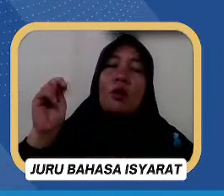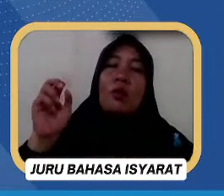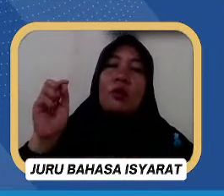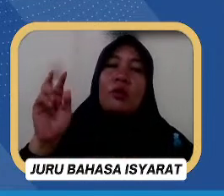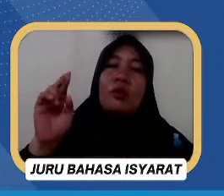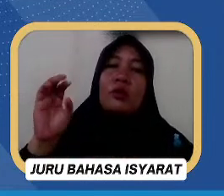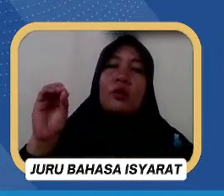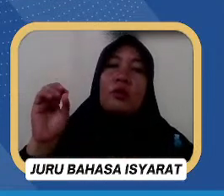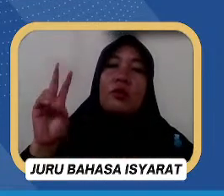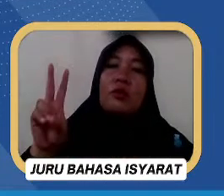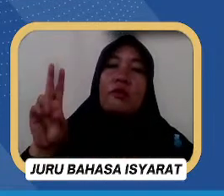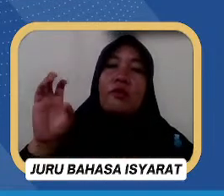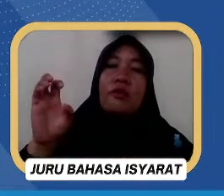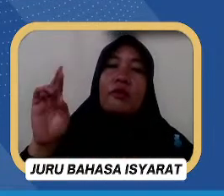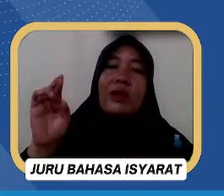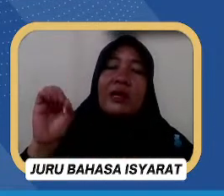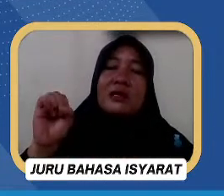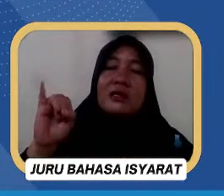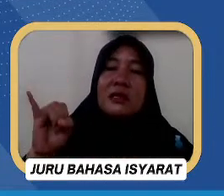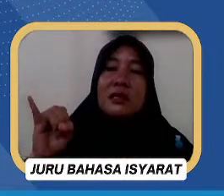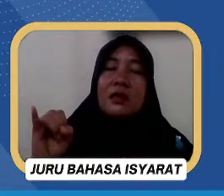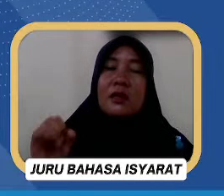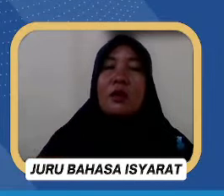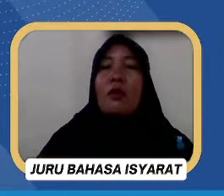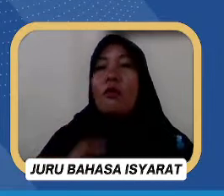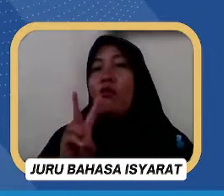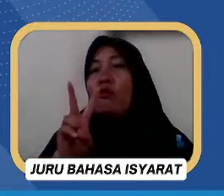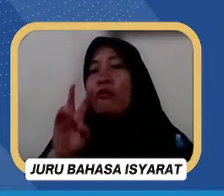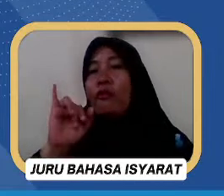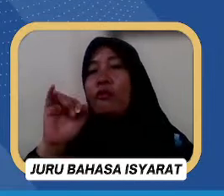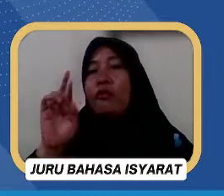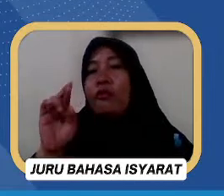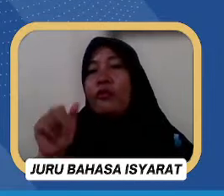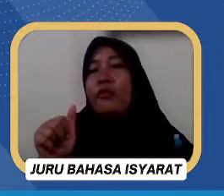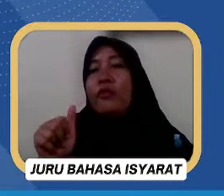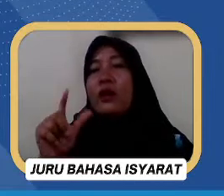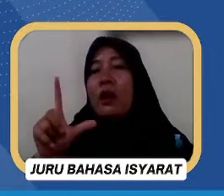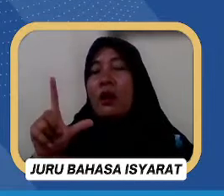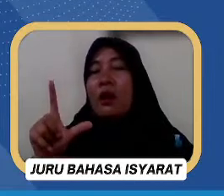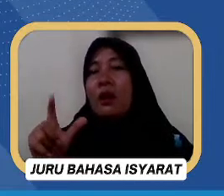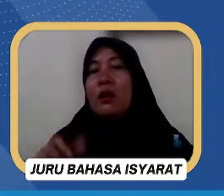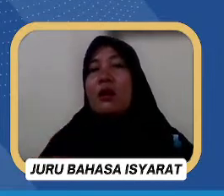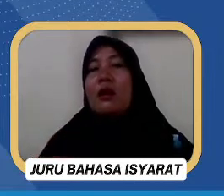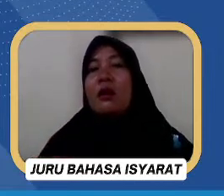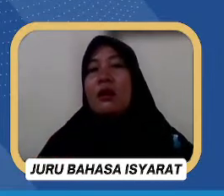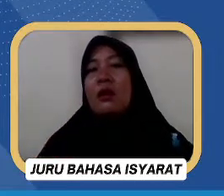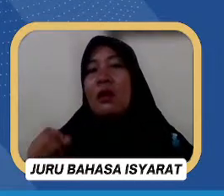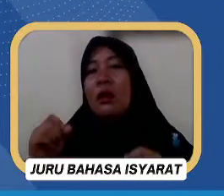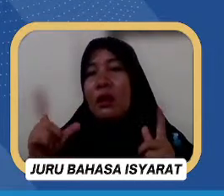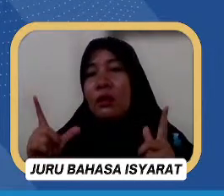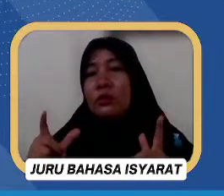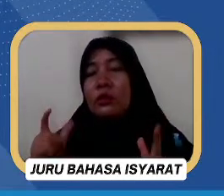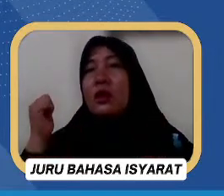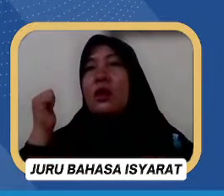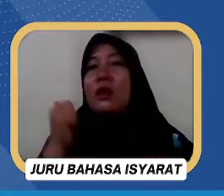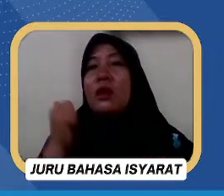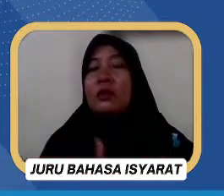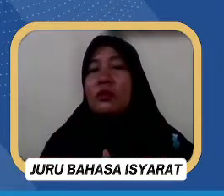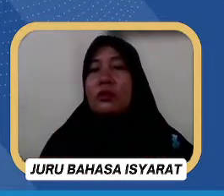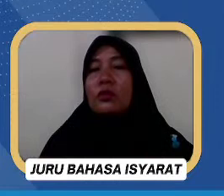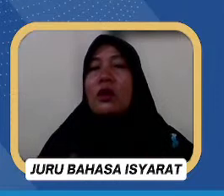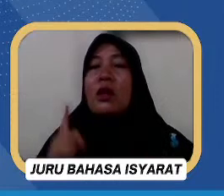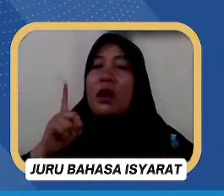viral. Begitu ada klarifikasi, hening ya kan, klarifikasinya tidak